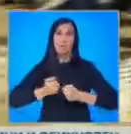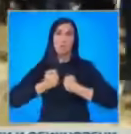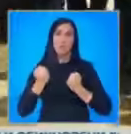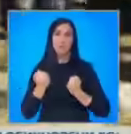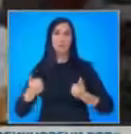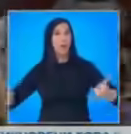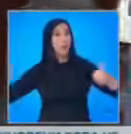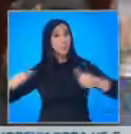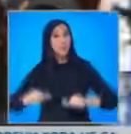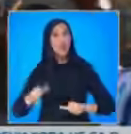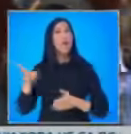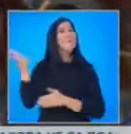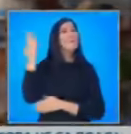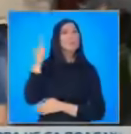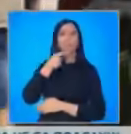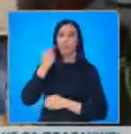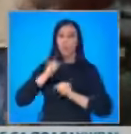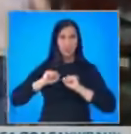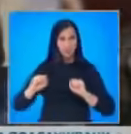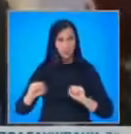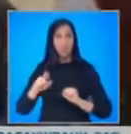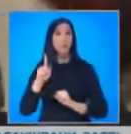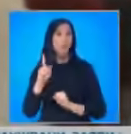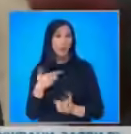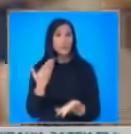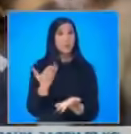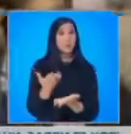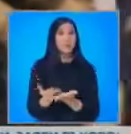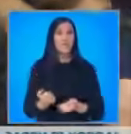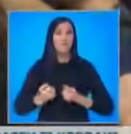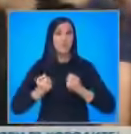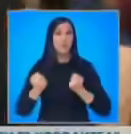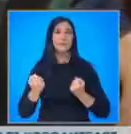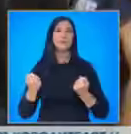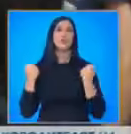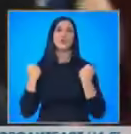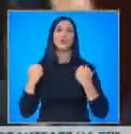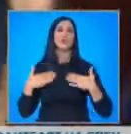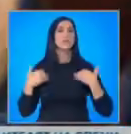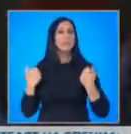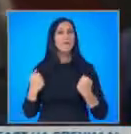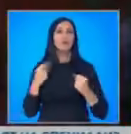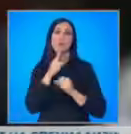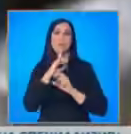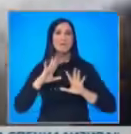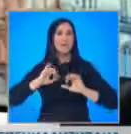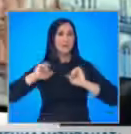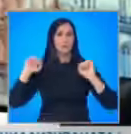за опорочаване на миналогодишните протести, с което да се постави в опасност живота и здравето на мирните